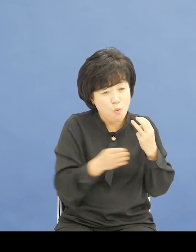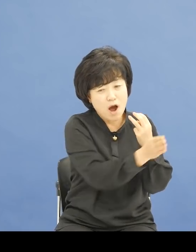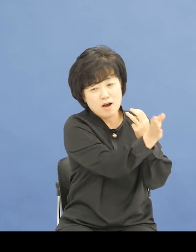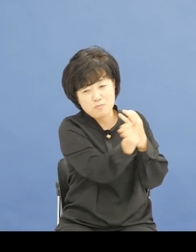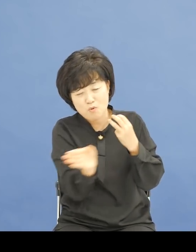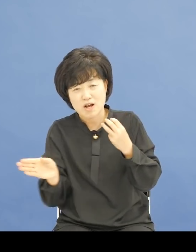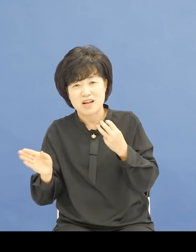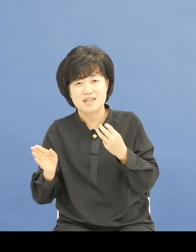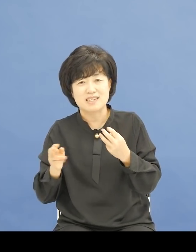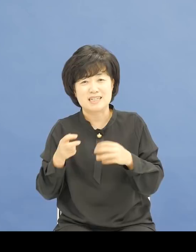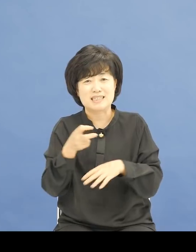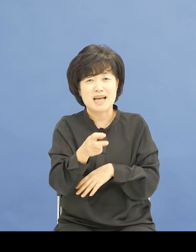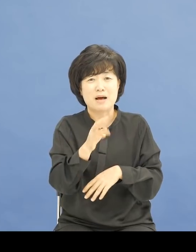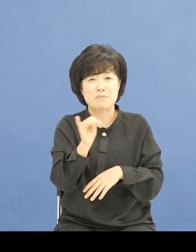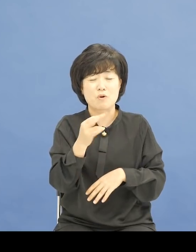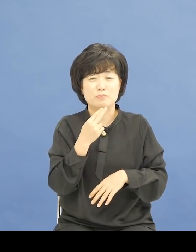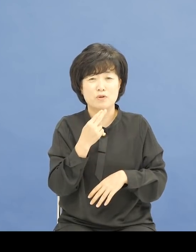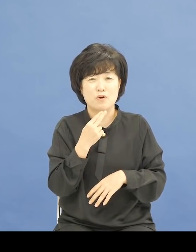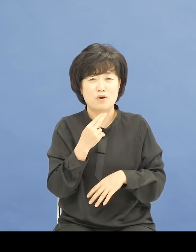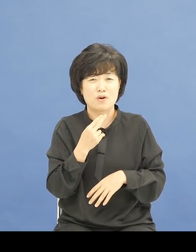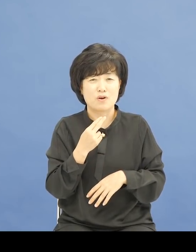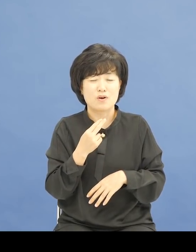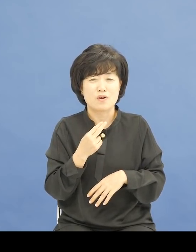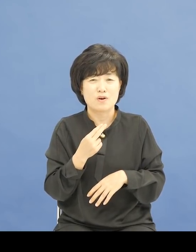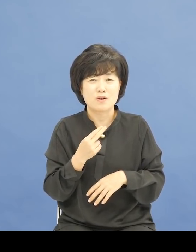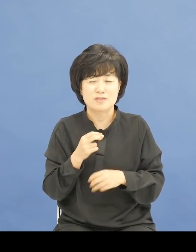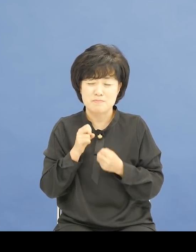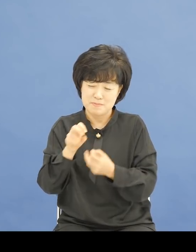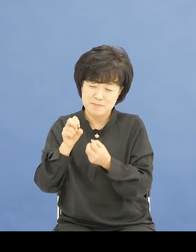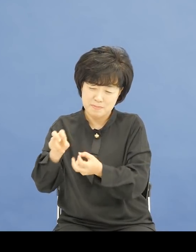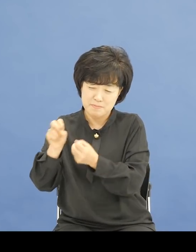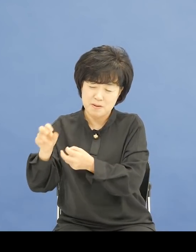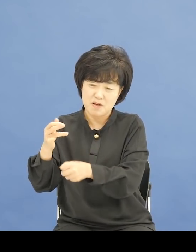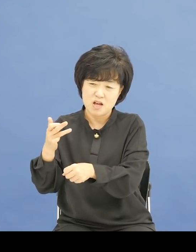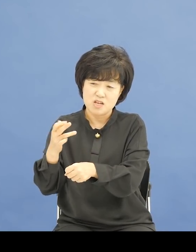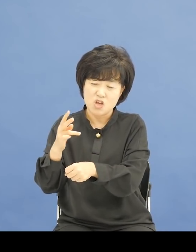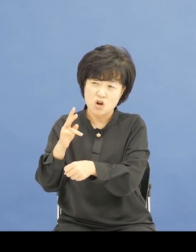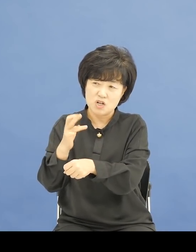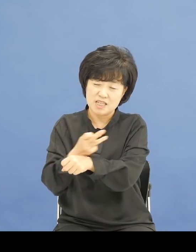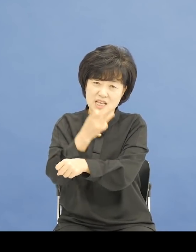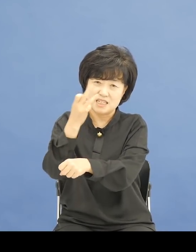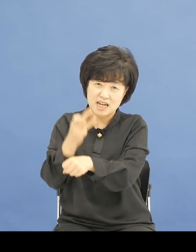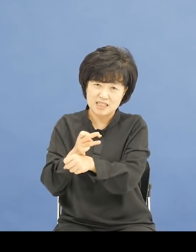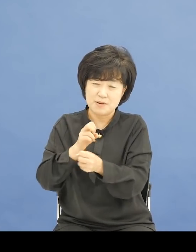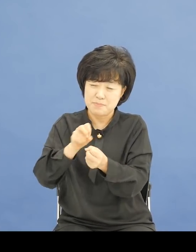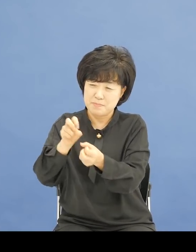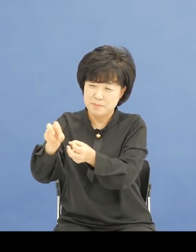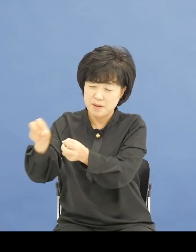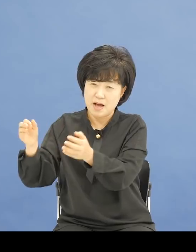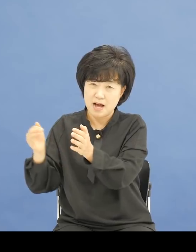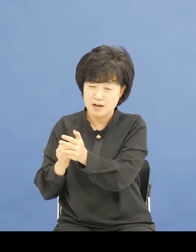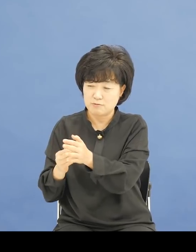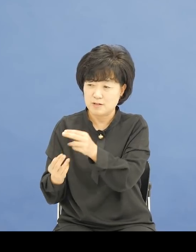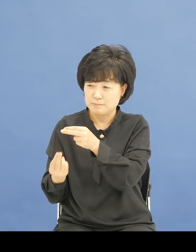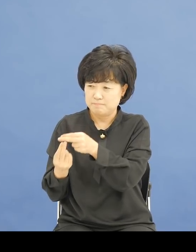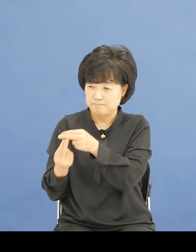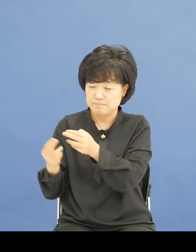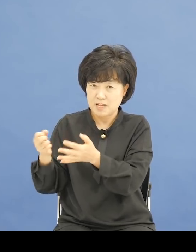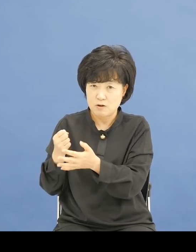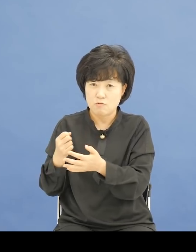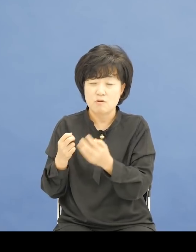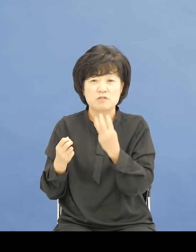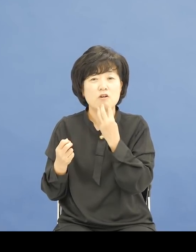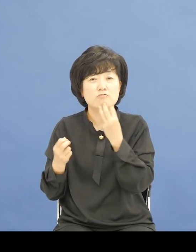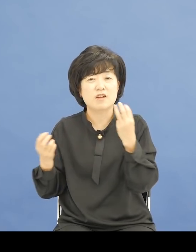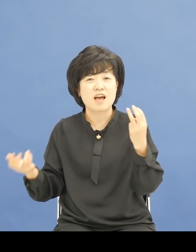아. 차비가 없어가지고 이제 13시간 동안 택배 상하차 알바를 하고 이제 차비를 충당하고